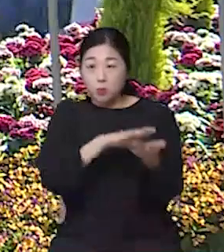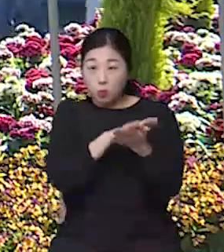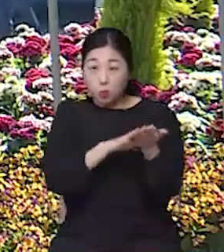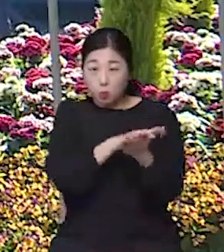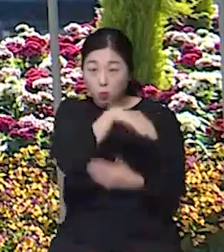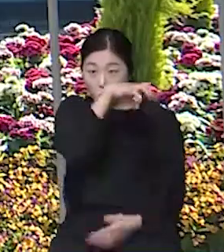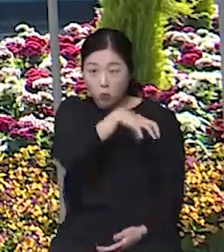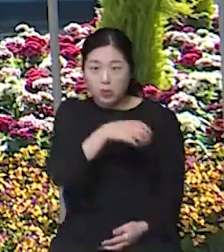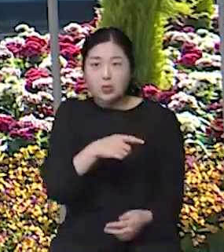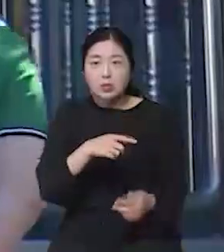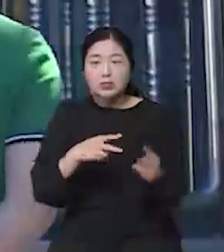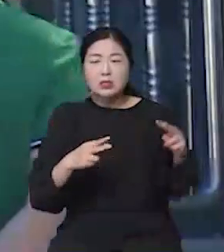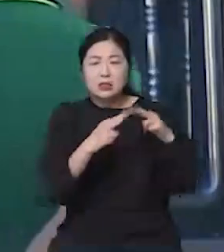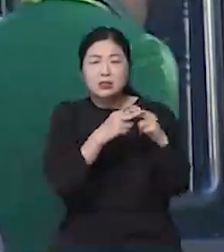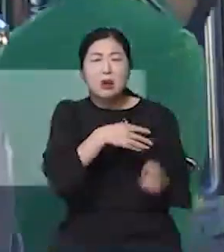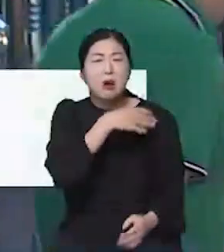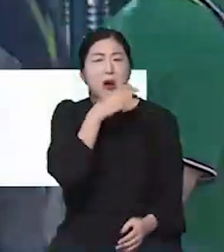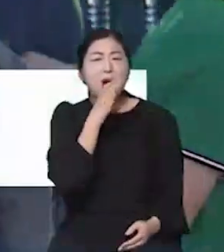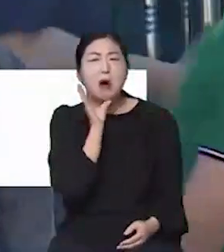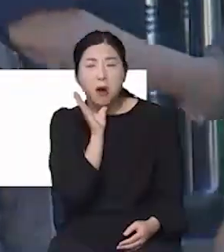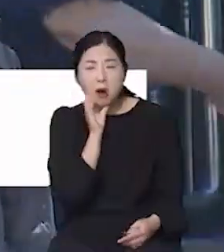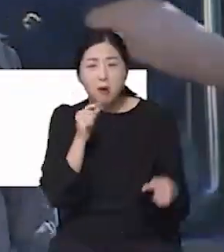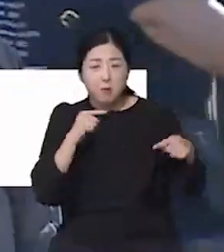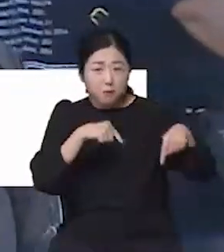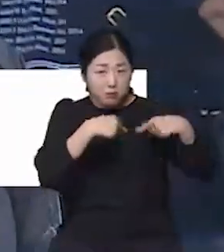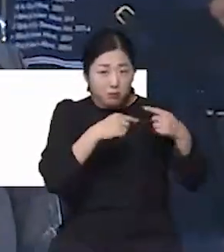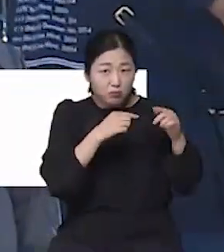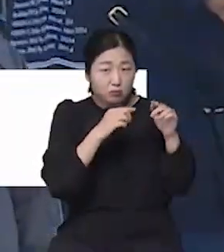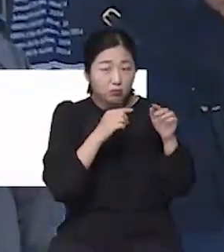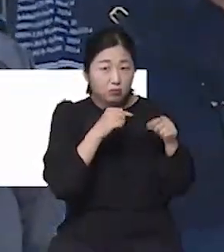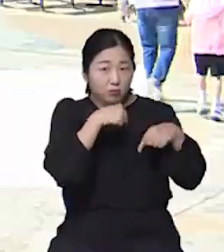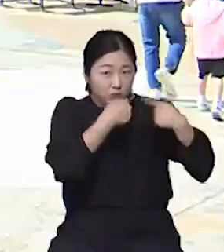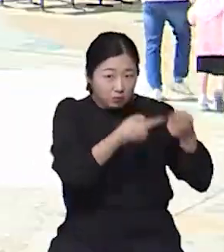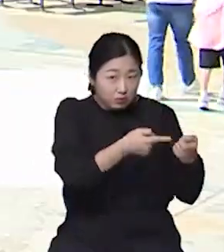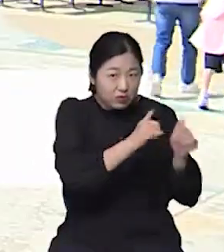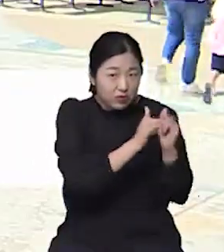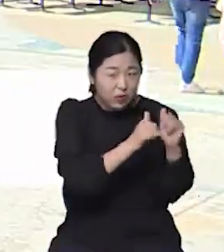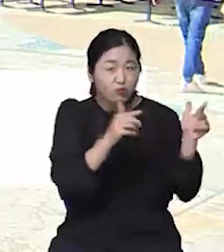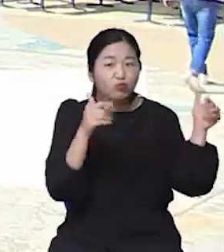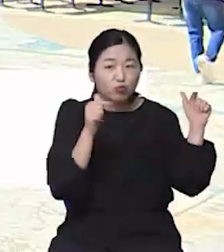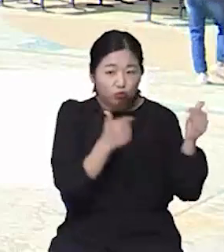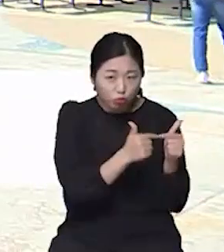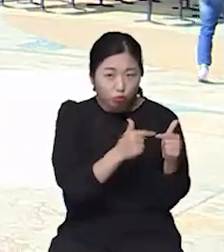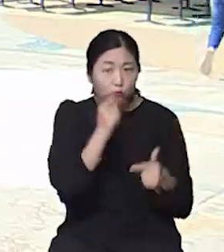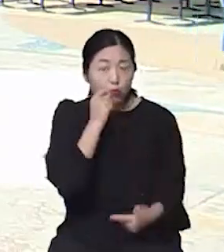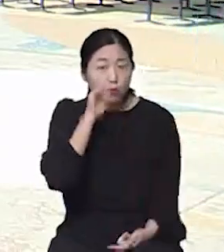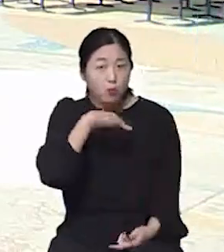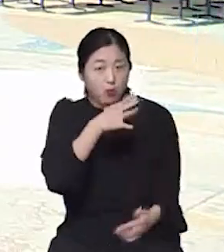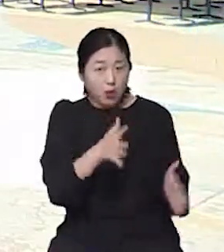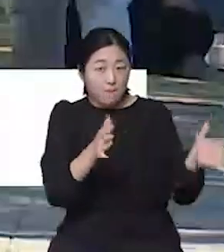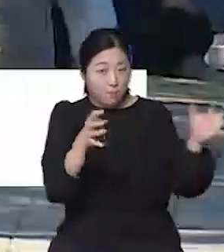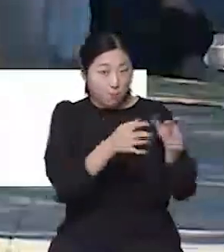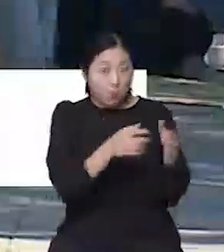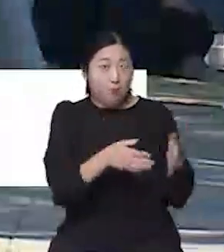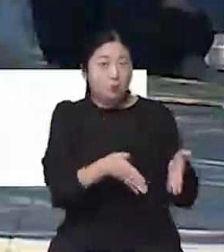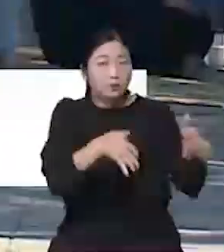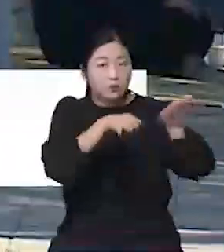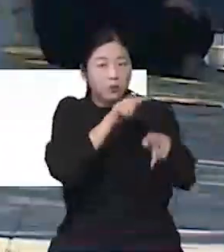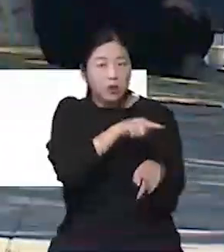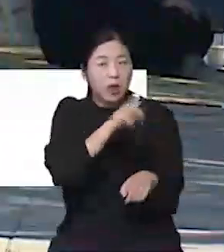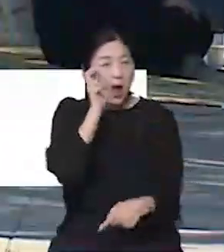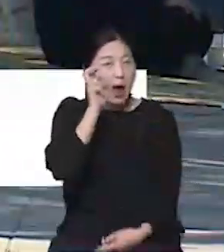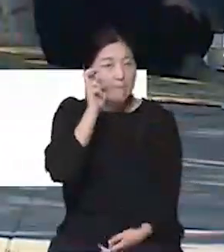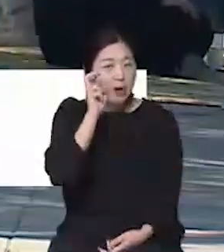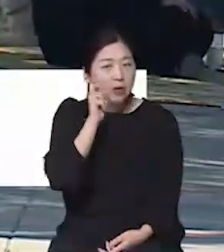패밀리랜드는 최근 시설 노후화로 방문객 감소라는 운영난에 직면한 터라 롯데그룹의 복합 쇼핑몰 개발 입지로